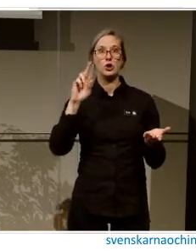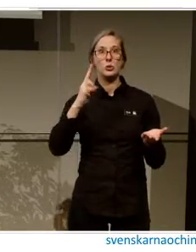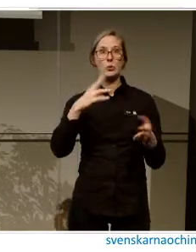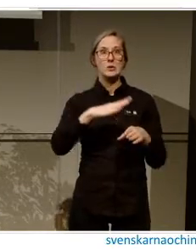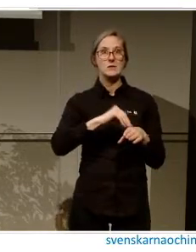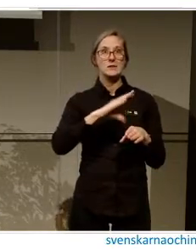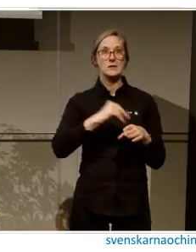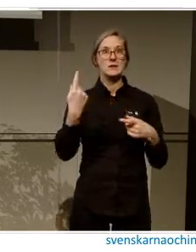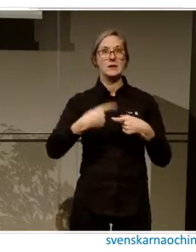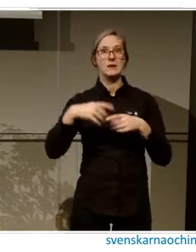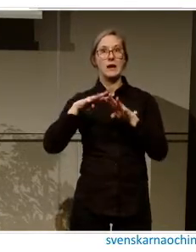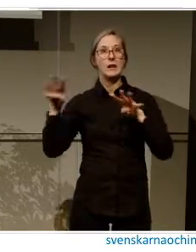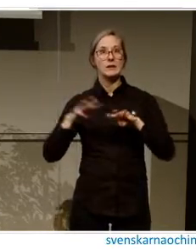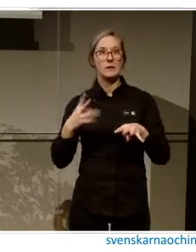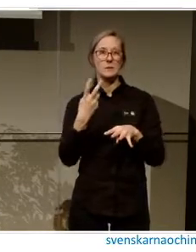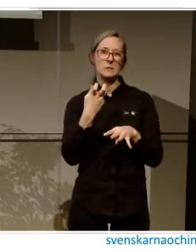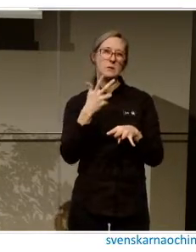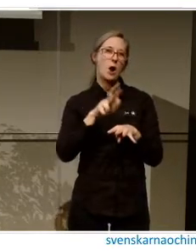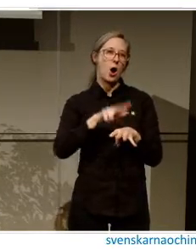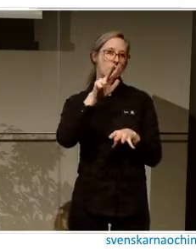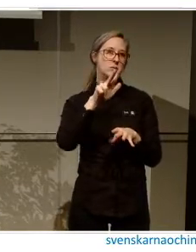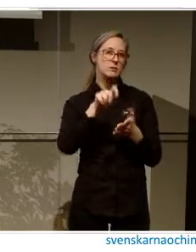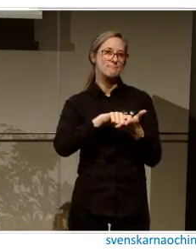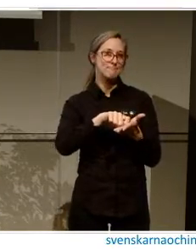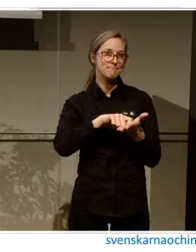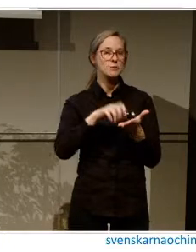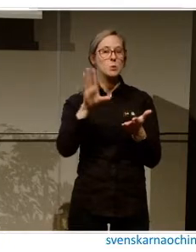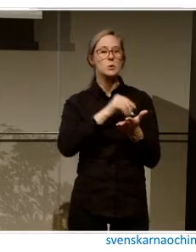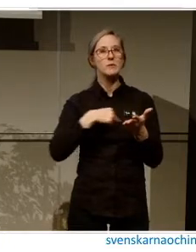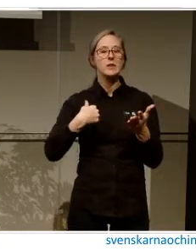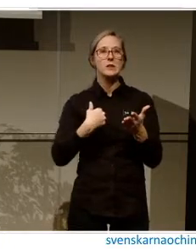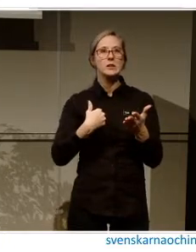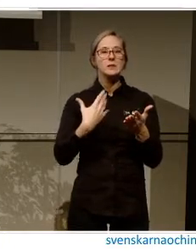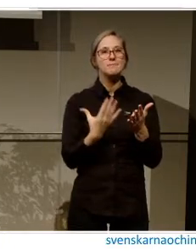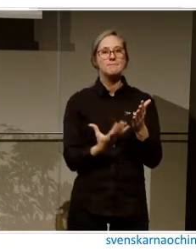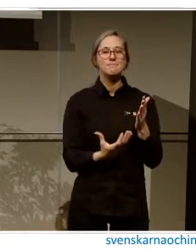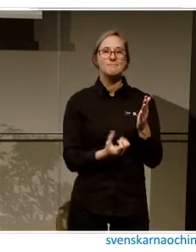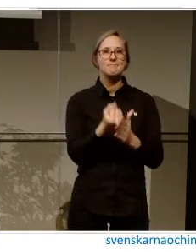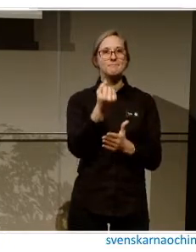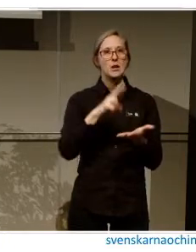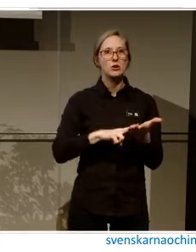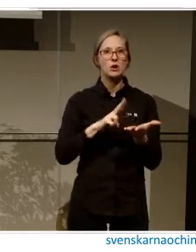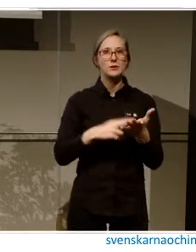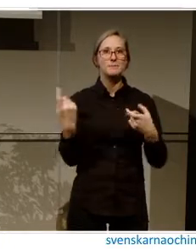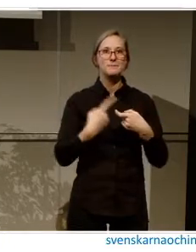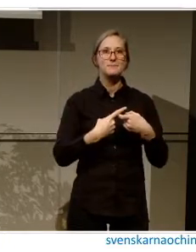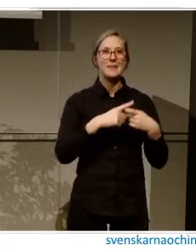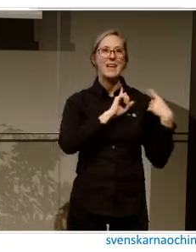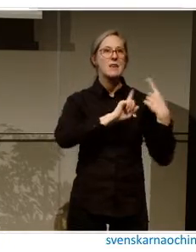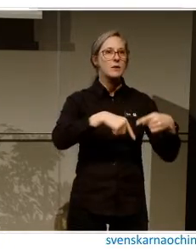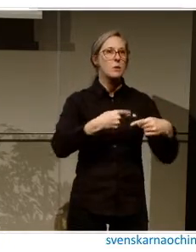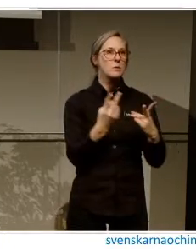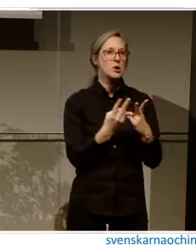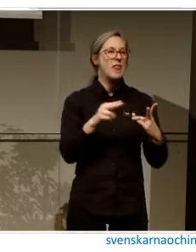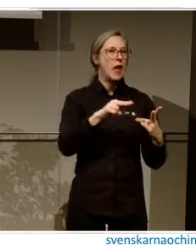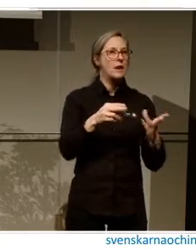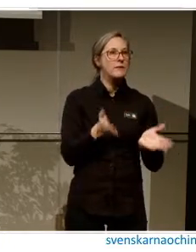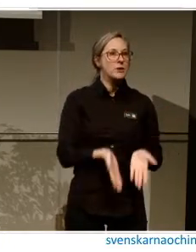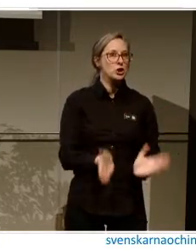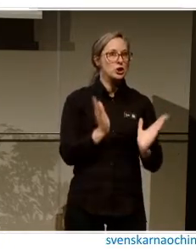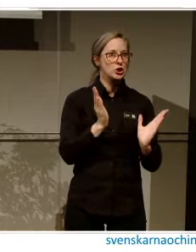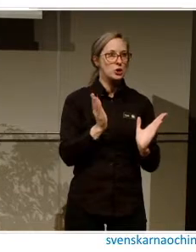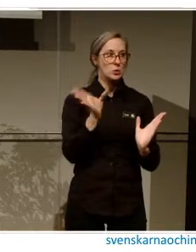internet i år, 2018 års version, är att vi har tagit fram data baserat på generation, alltså när man är född. Och om man här tittar